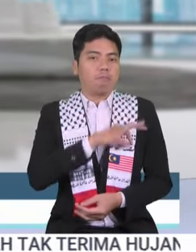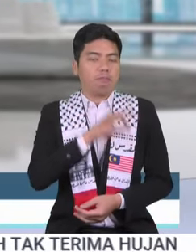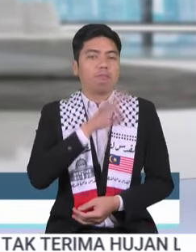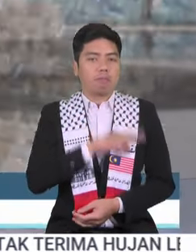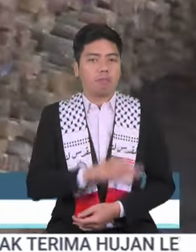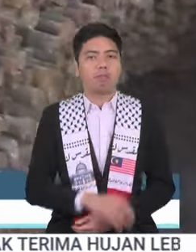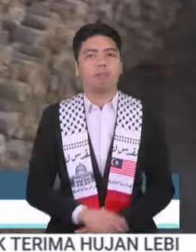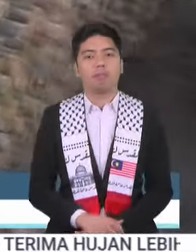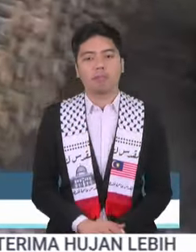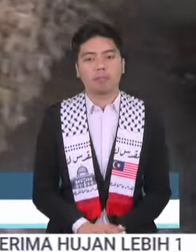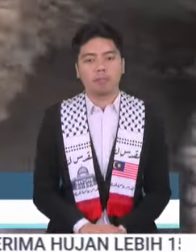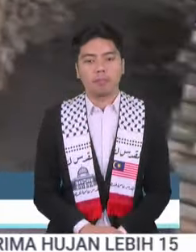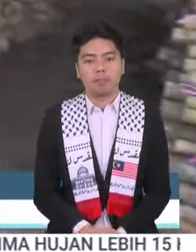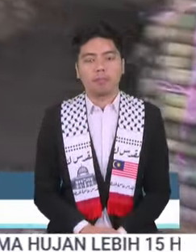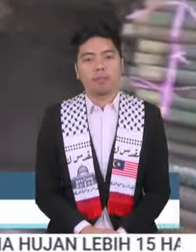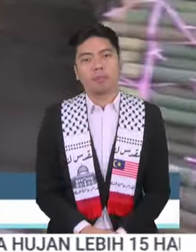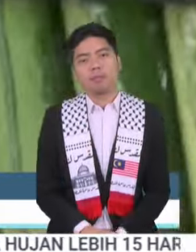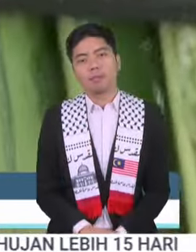Sari.